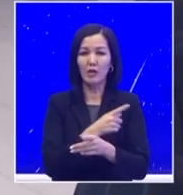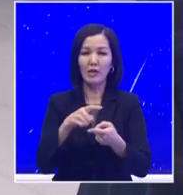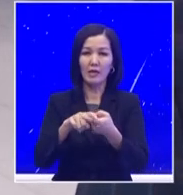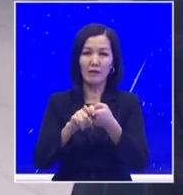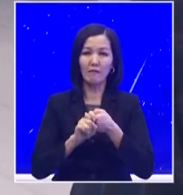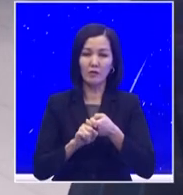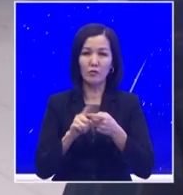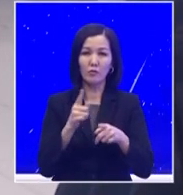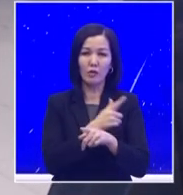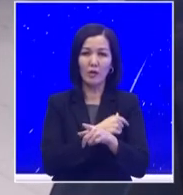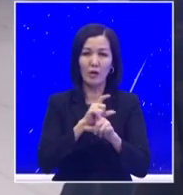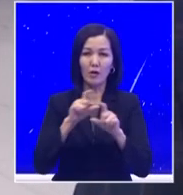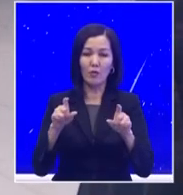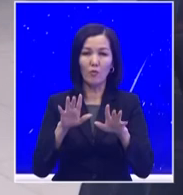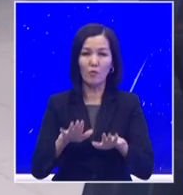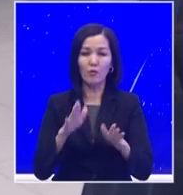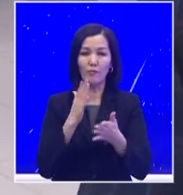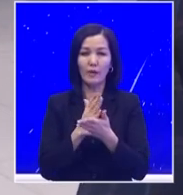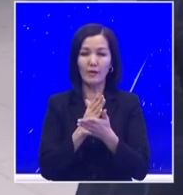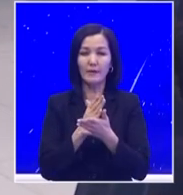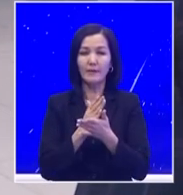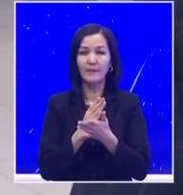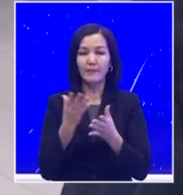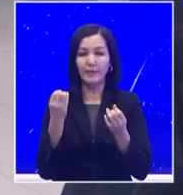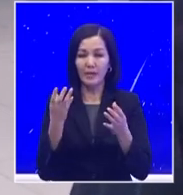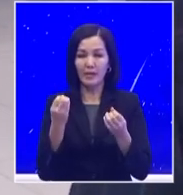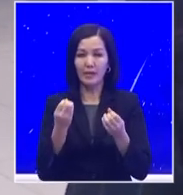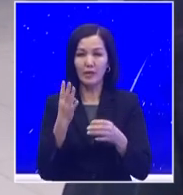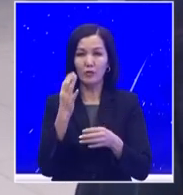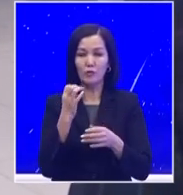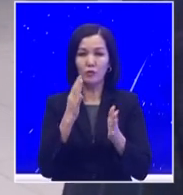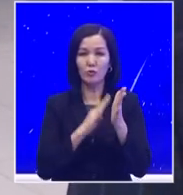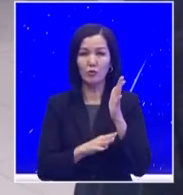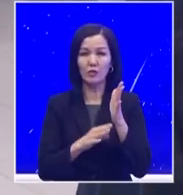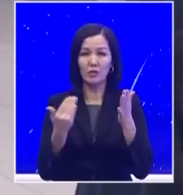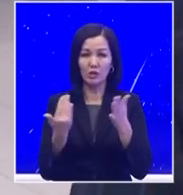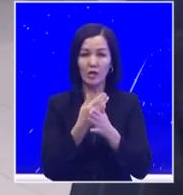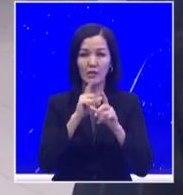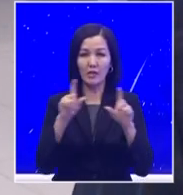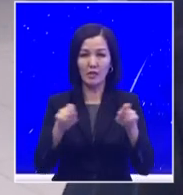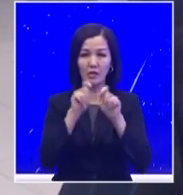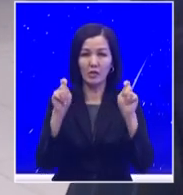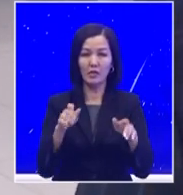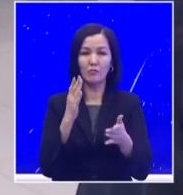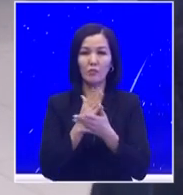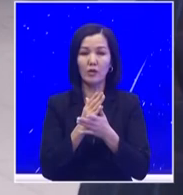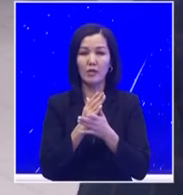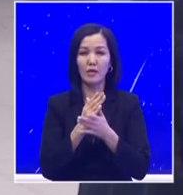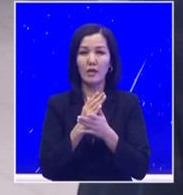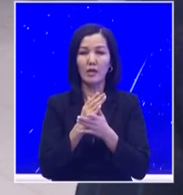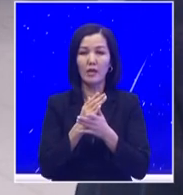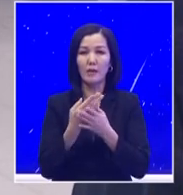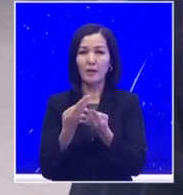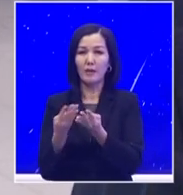инфекциондық стационар бар, және оған қоса қосымша 490 тағы да ашып жатырмыз. Изолятор 85-ке